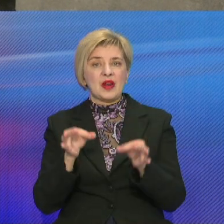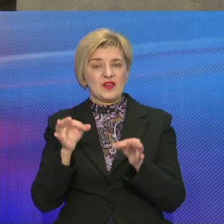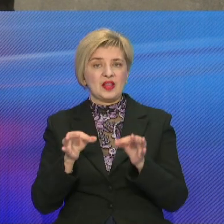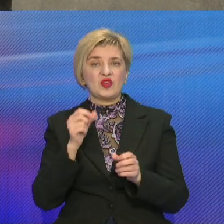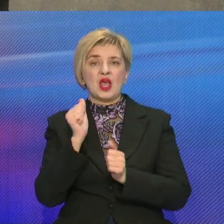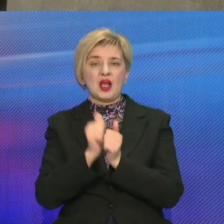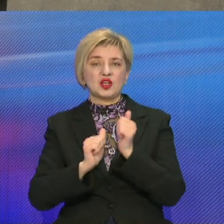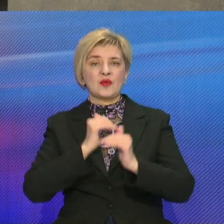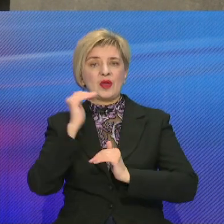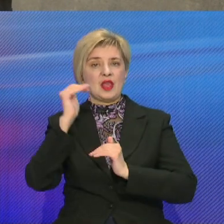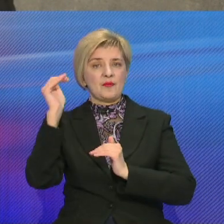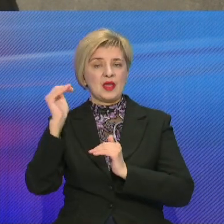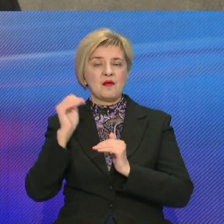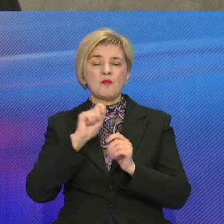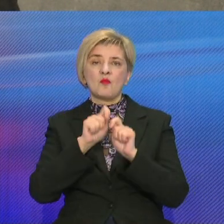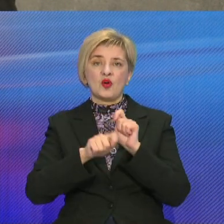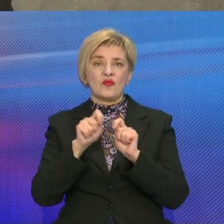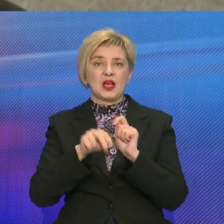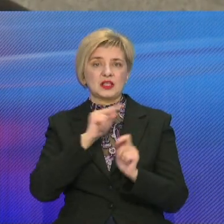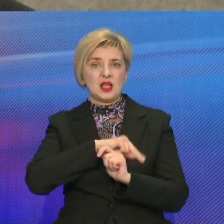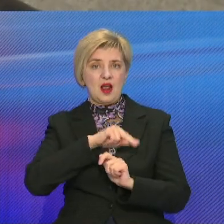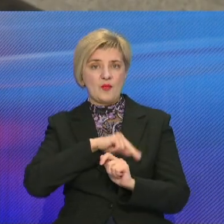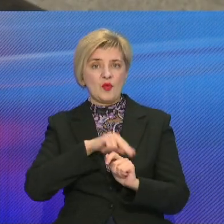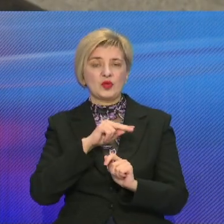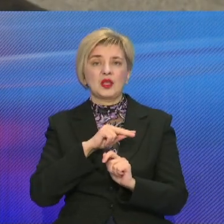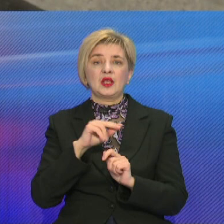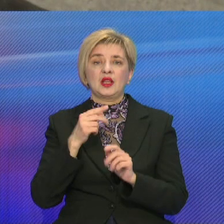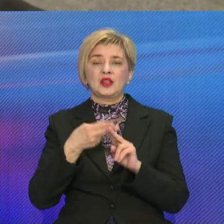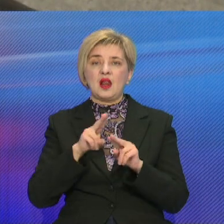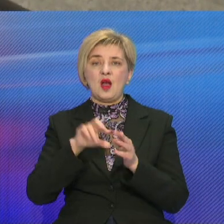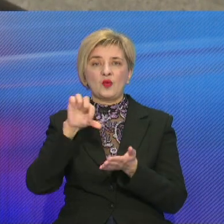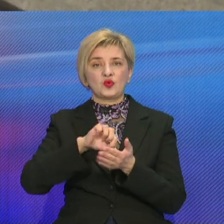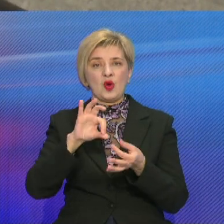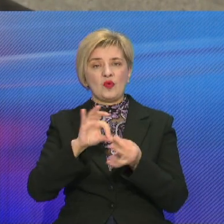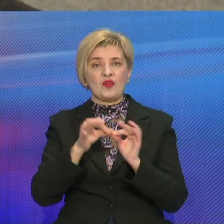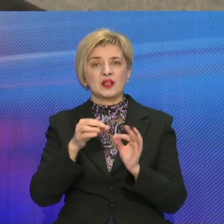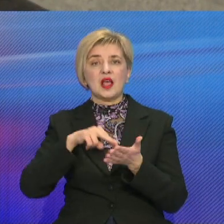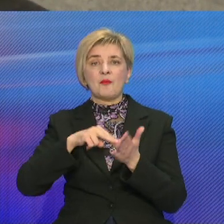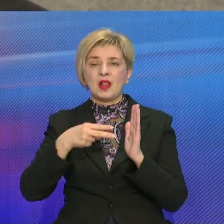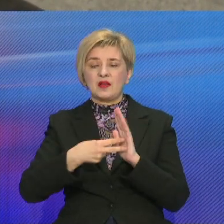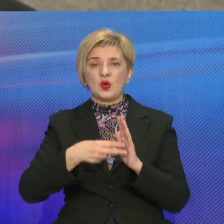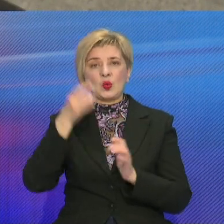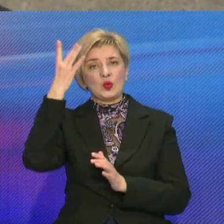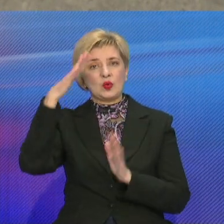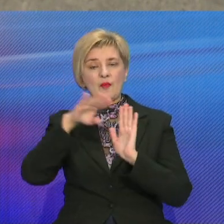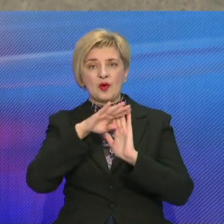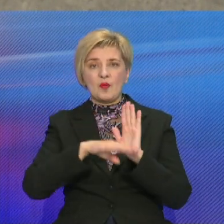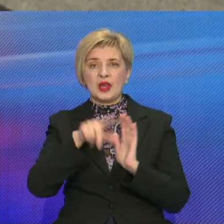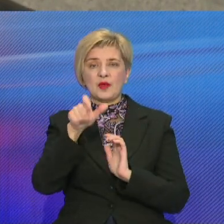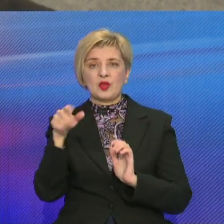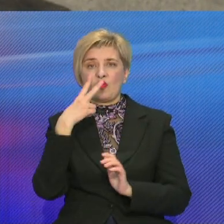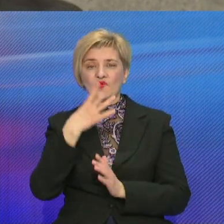этапе, проверять работы участников. Для участников Олимпиады предусмотрена культурная программа. Ребята увидят